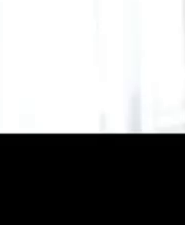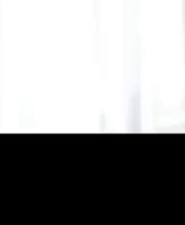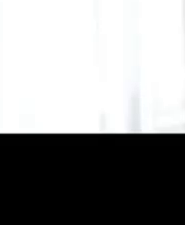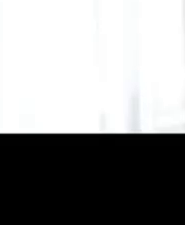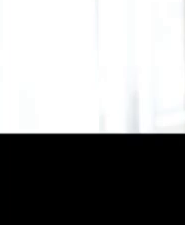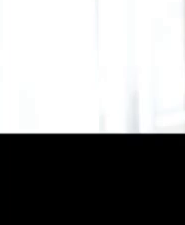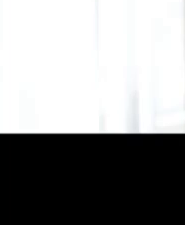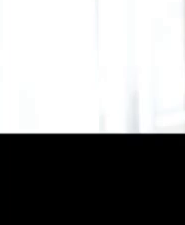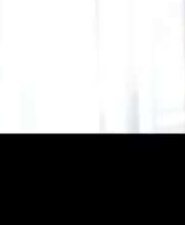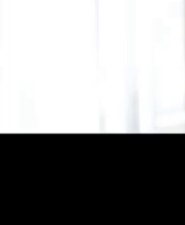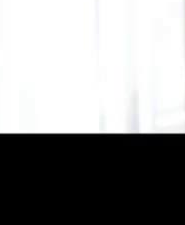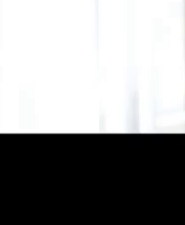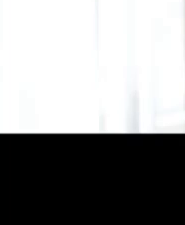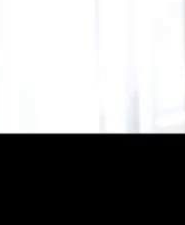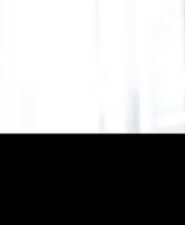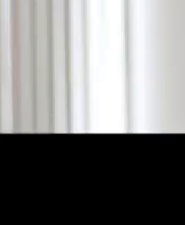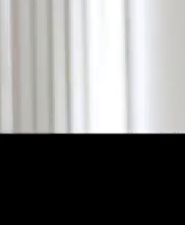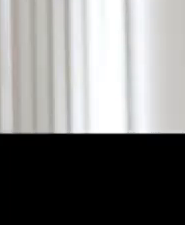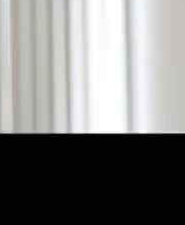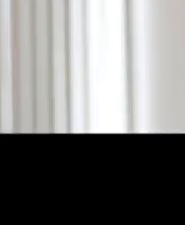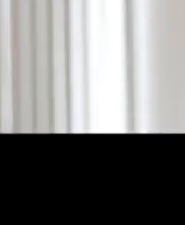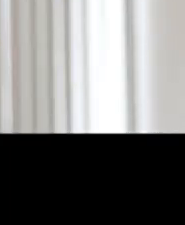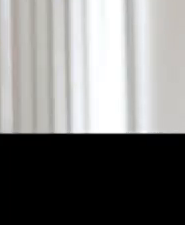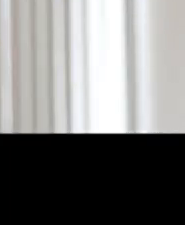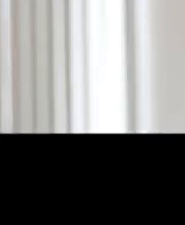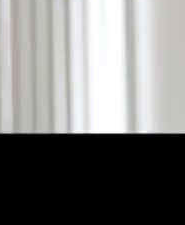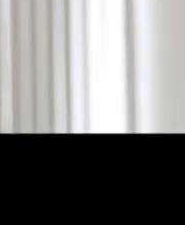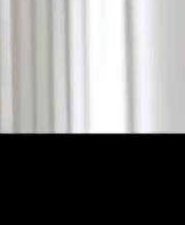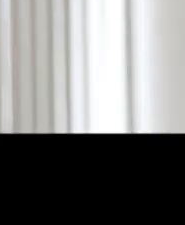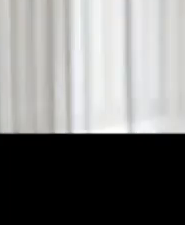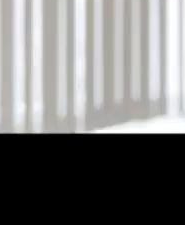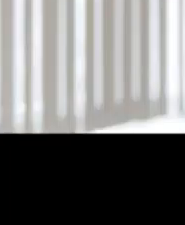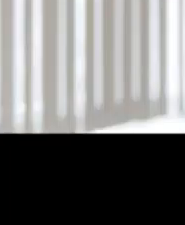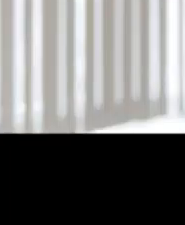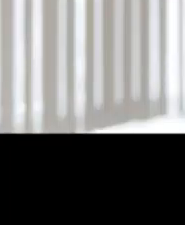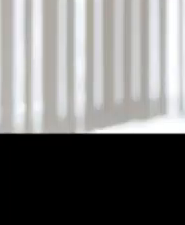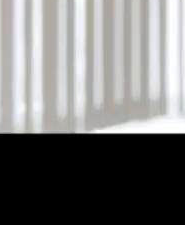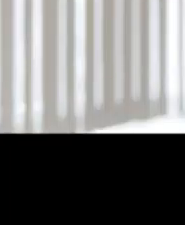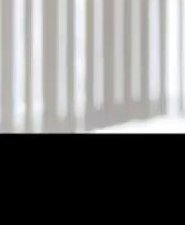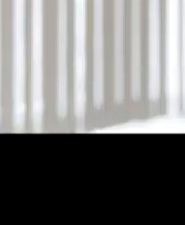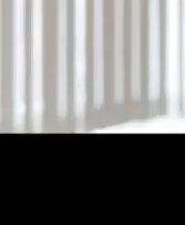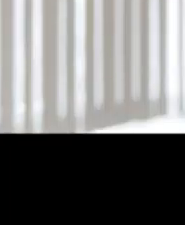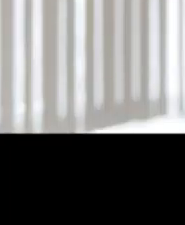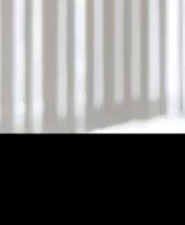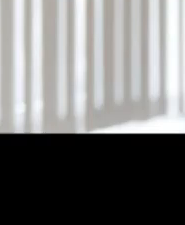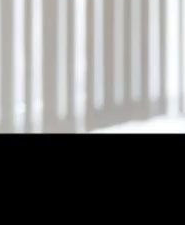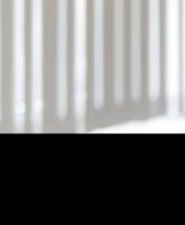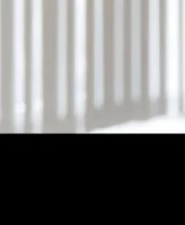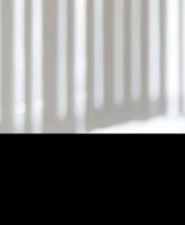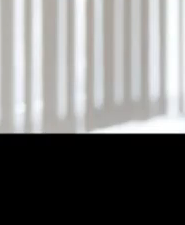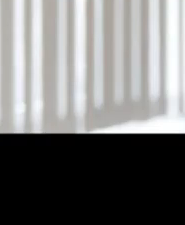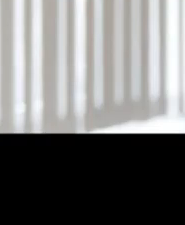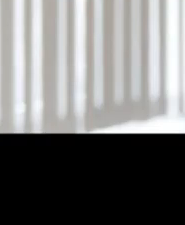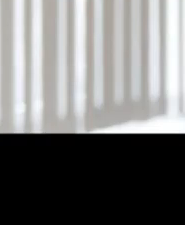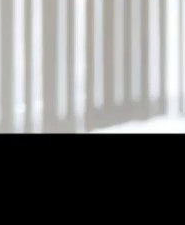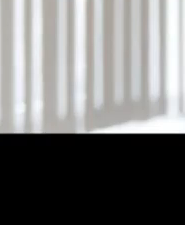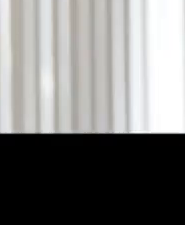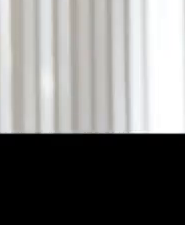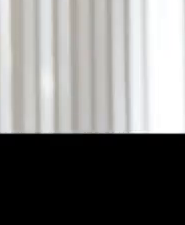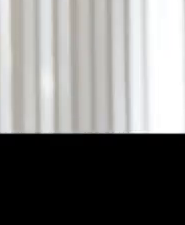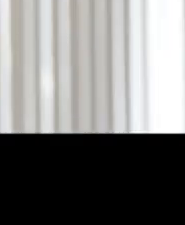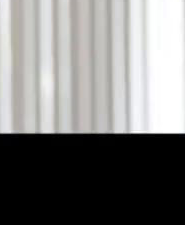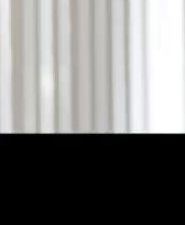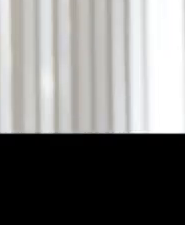Der ehrlich ist und auf den man sich verlassen kann. Sehr ehrgeizig ist. Zuverlässig und aufrichtig ist und Wort